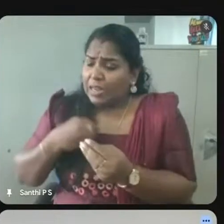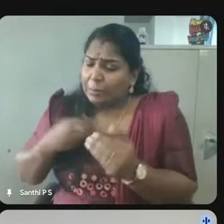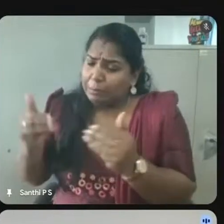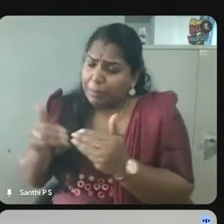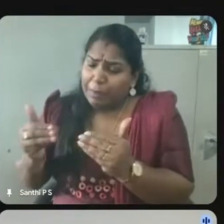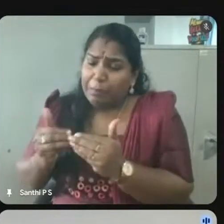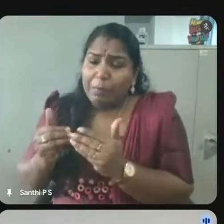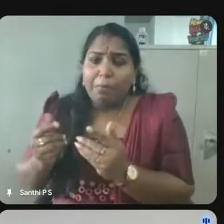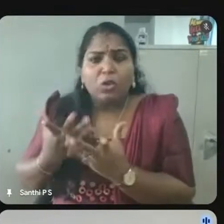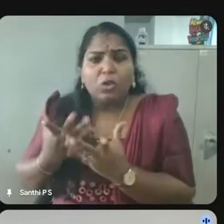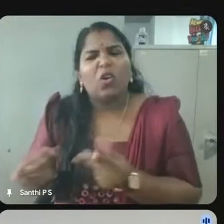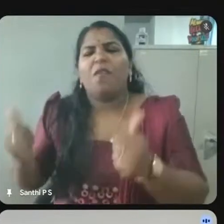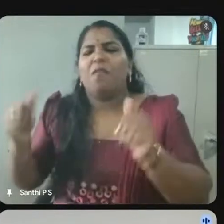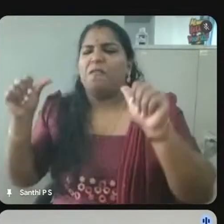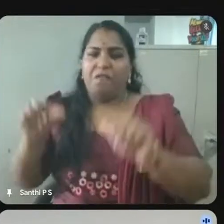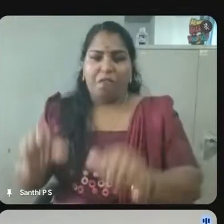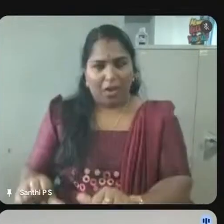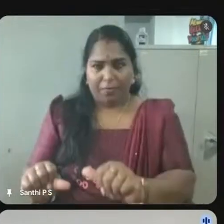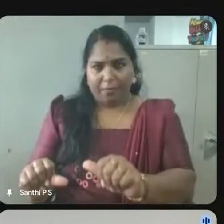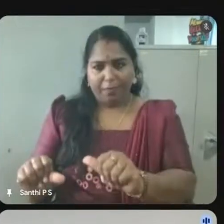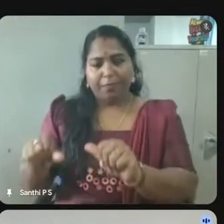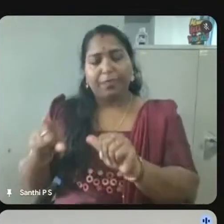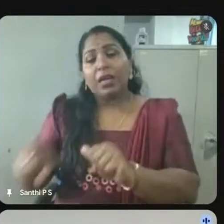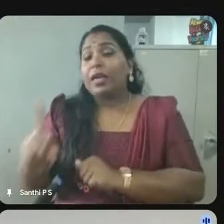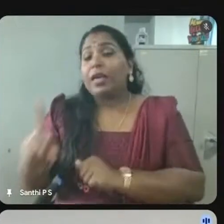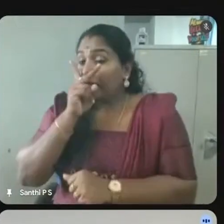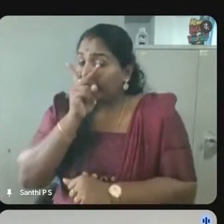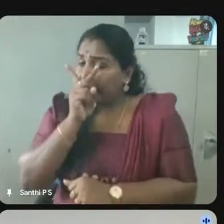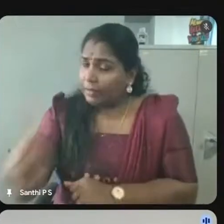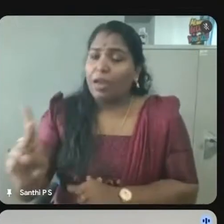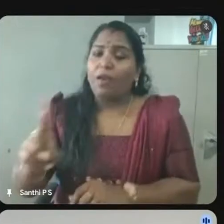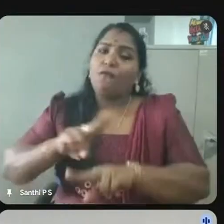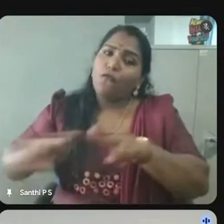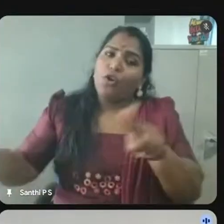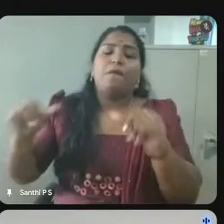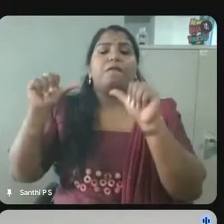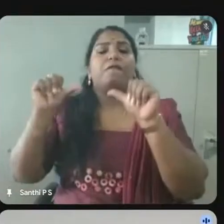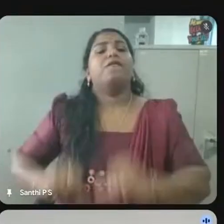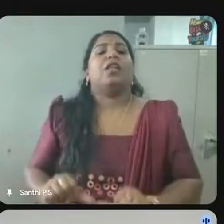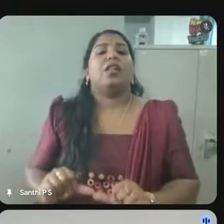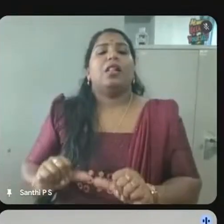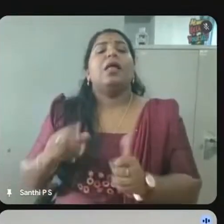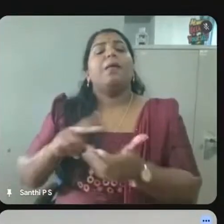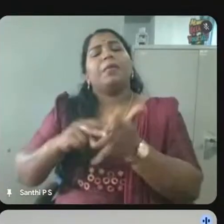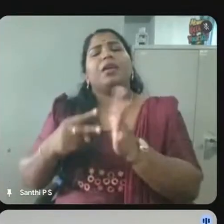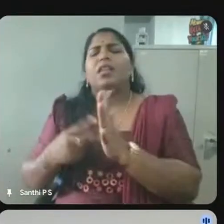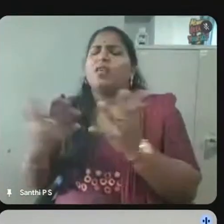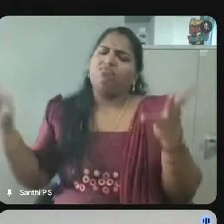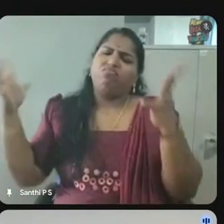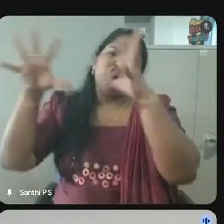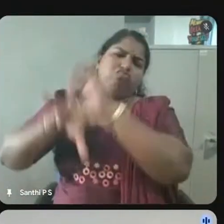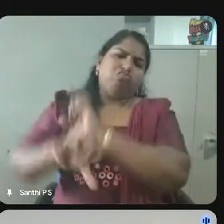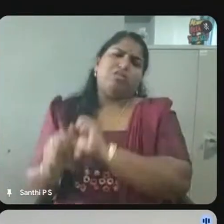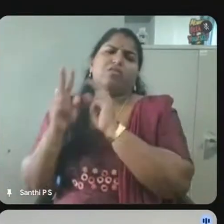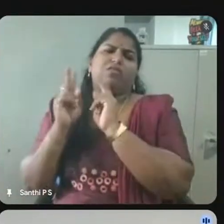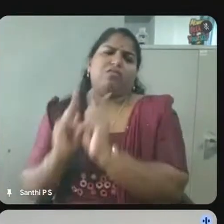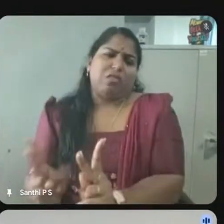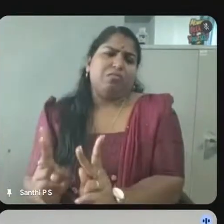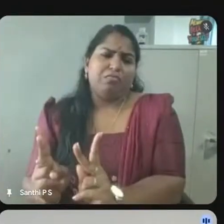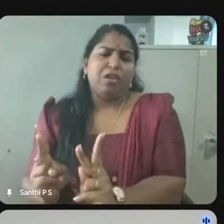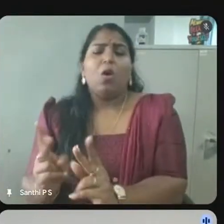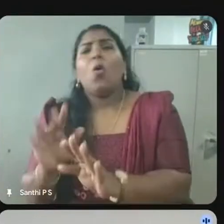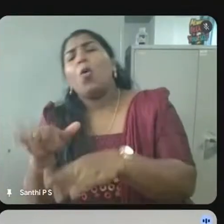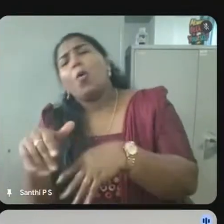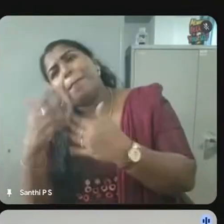പറയുന്നത്. ഇവർക്ക് പൂർണ്ണമായിട്ടും കാണാനുള്ള ഒരു ബുദ്ധിമുട്ട്, അതായത് വെളിച്ചം തന്നെ കാണാനുള്ള ഒരു ബുദ്ധിമുട്ടും, അതുപോലെ ഇങ്ങനെ വേഗമായിട്ട്